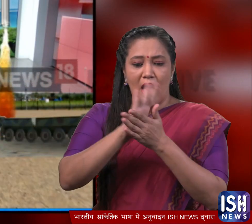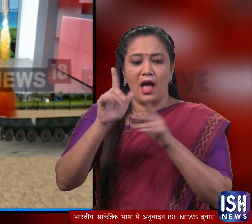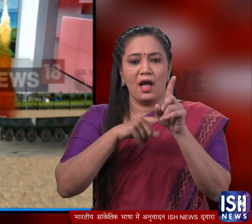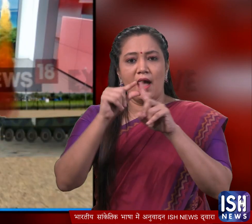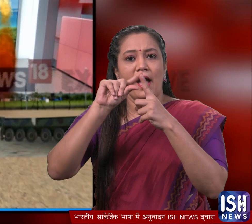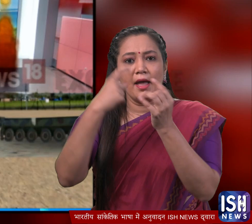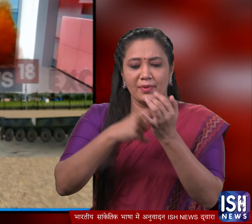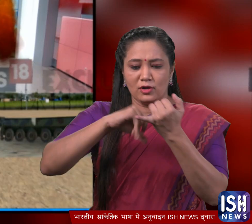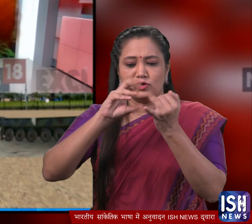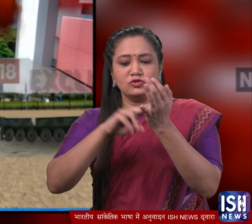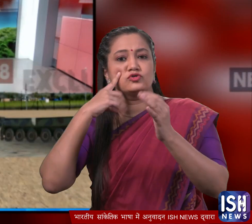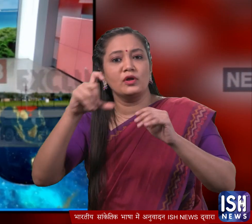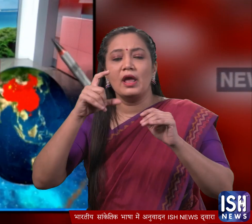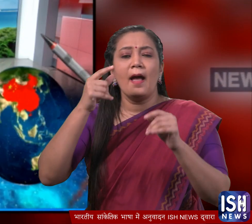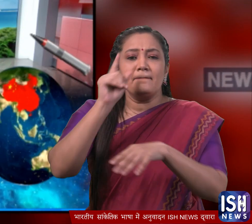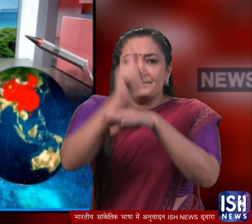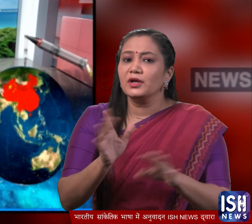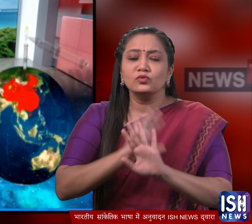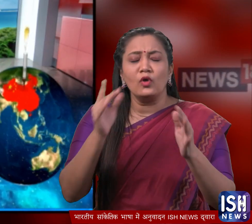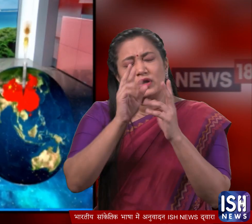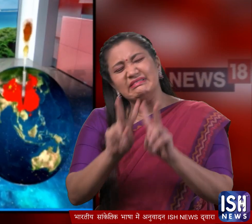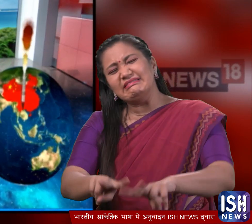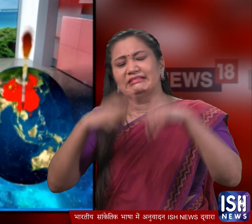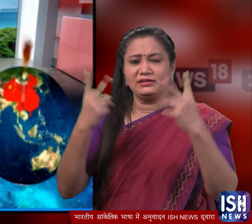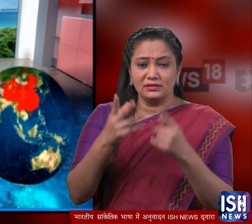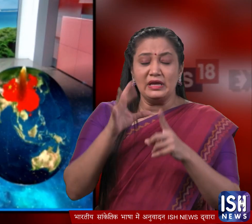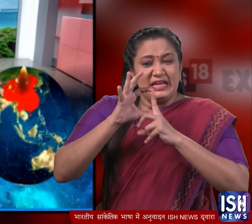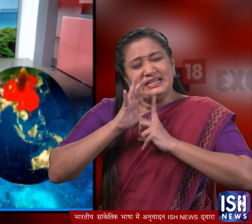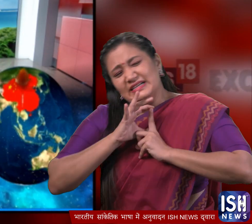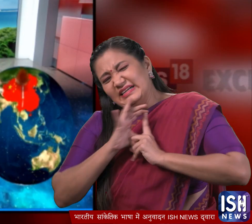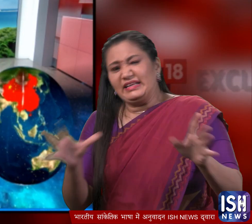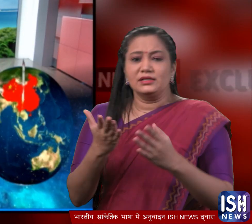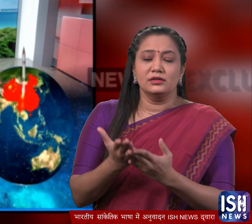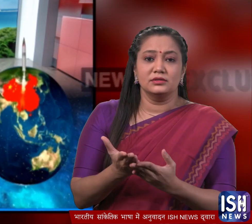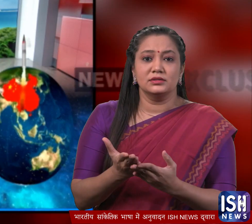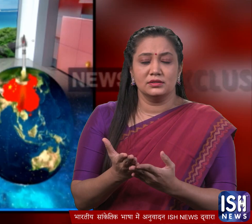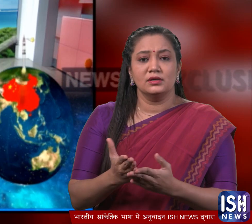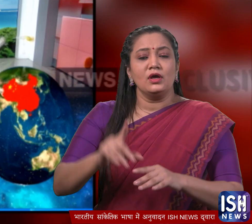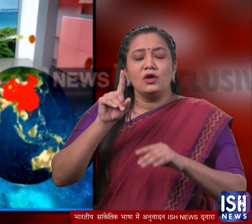थी। बताया गया कि अगस्त में चीन की सेना ने जिस खतरनाक